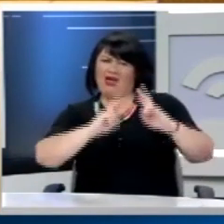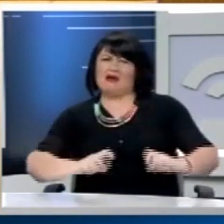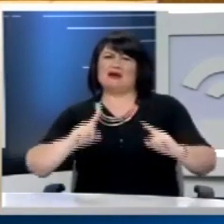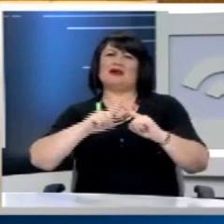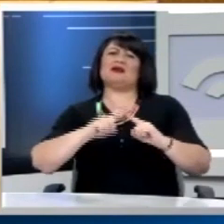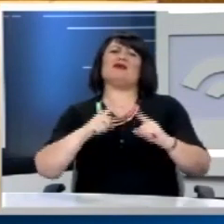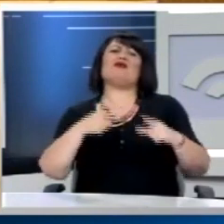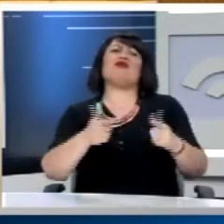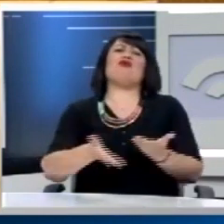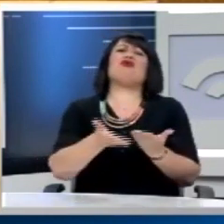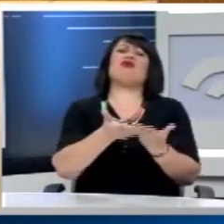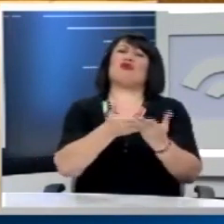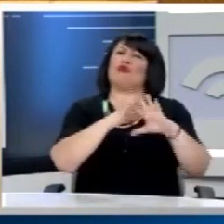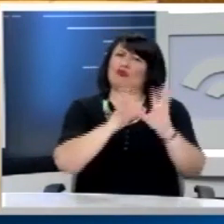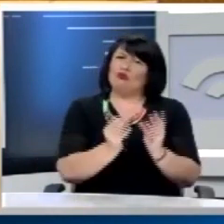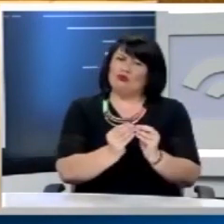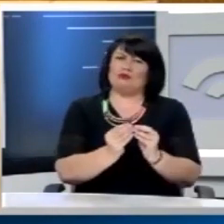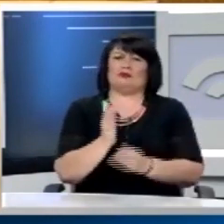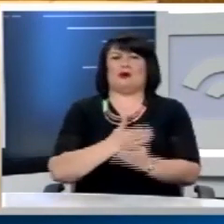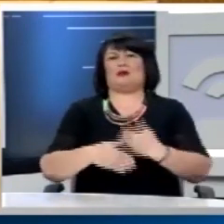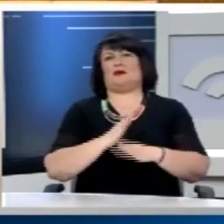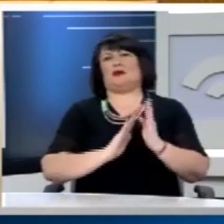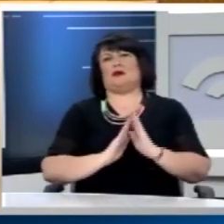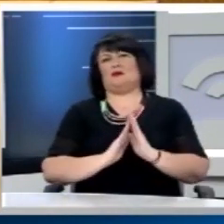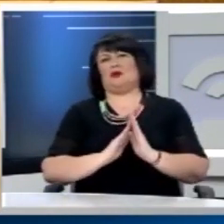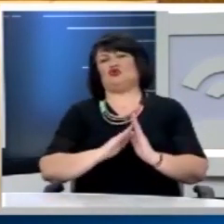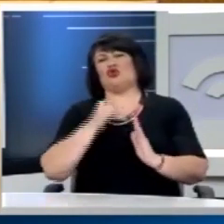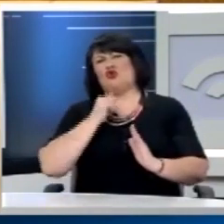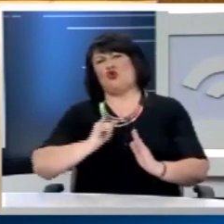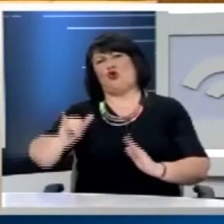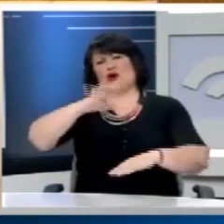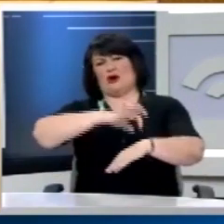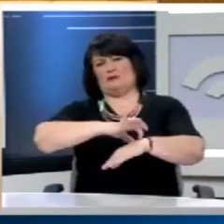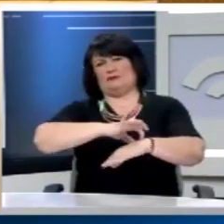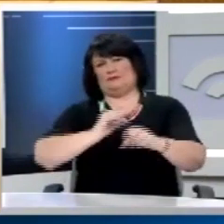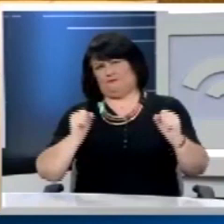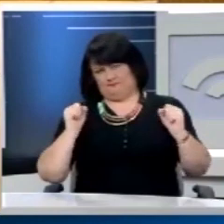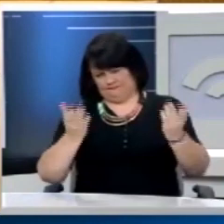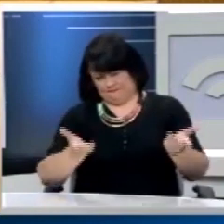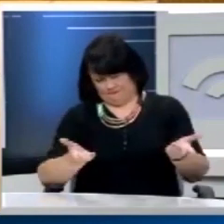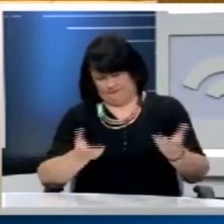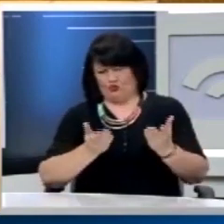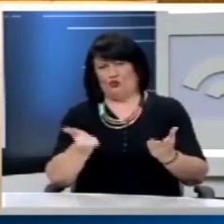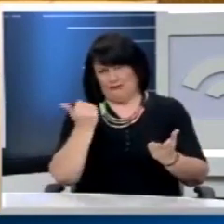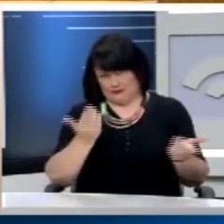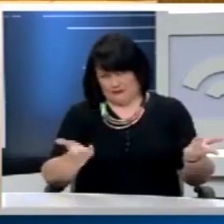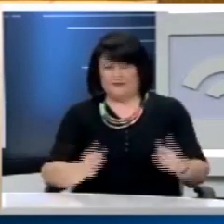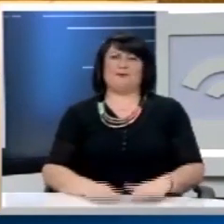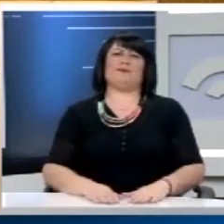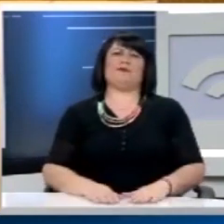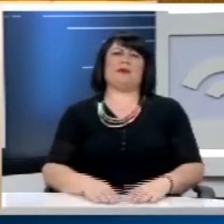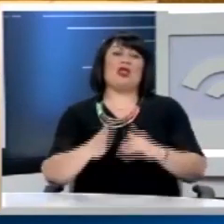τεχνολογικά βοηθήματα για όλους τους ανάπηρους χρόνια πάσχοντες. Δημόσιες και δωρεάν δομές